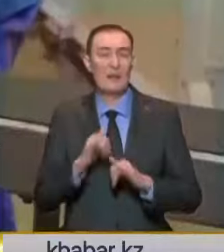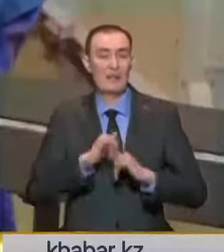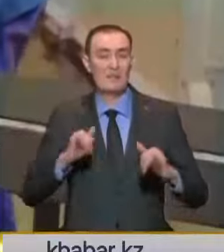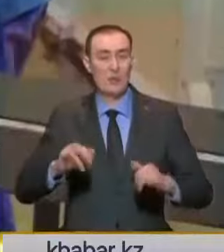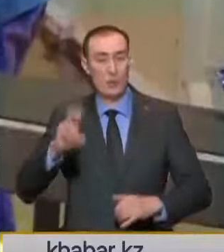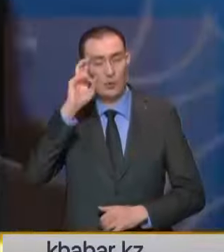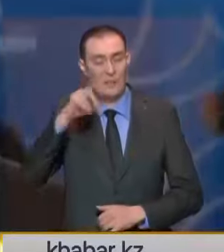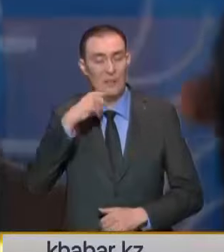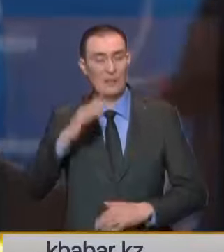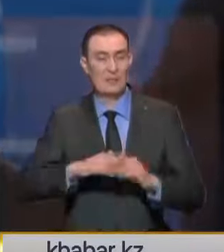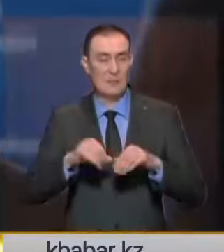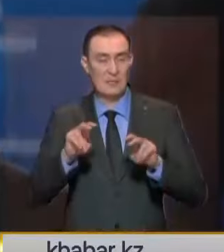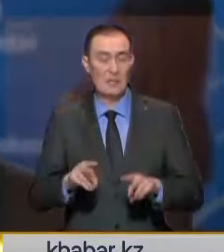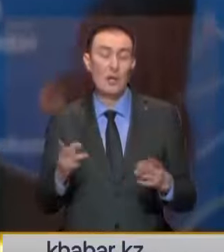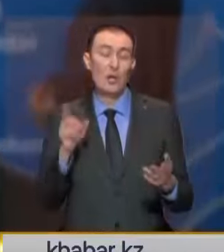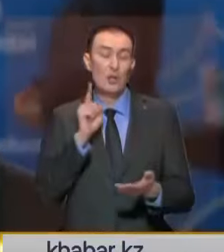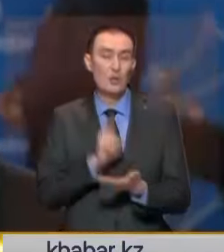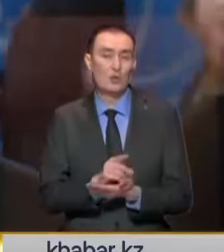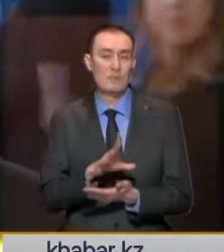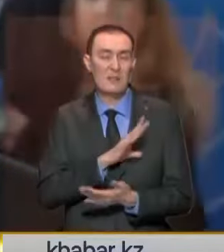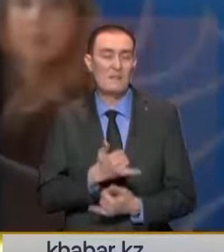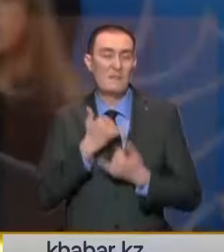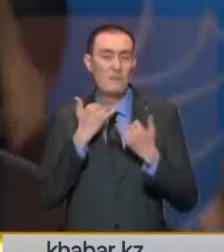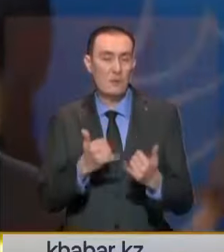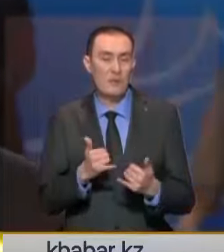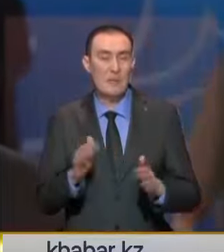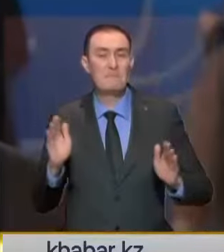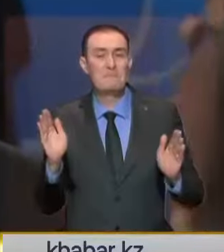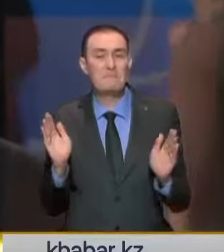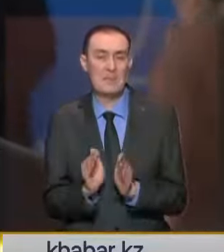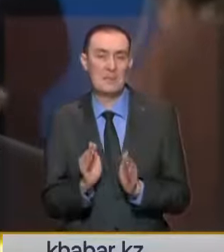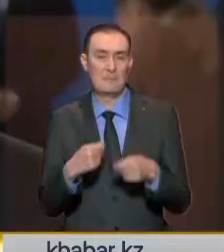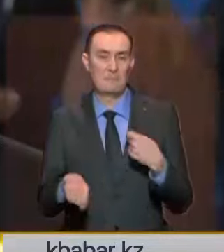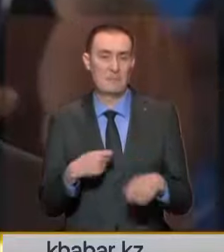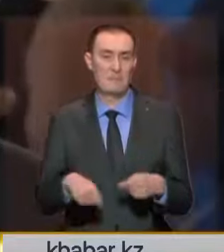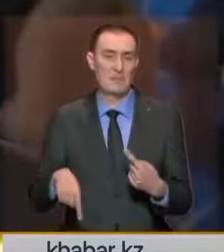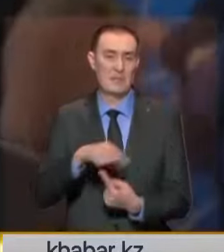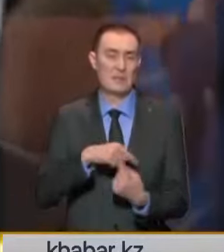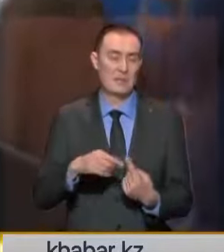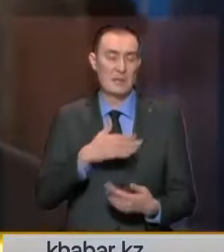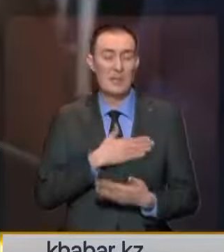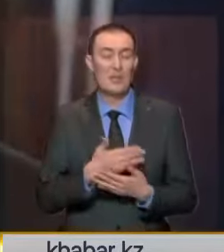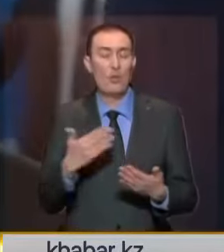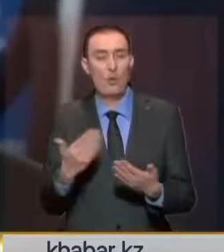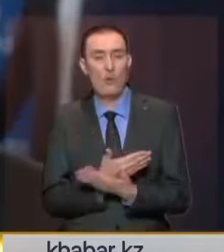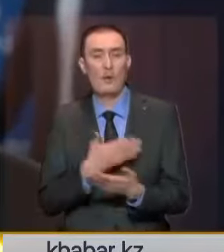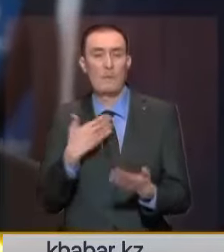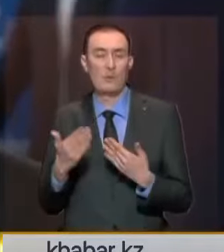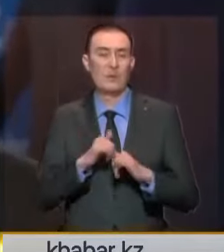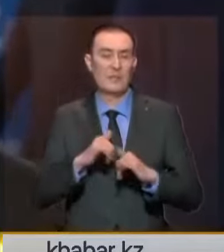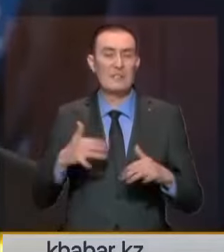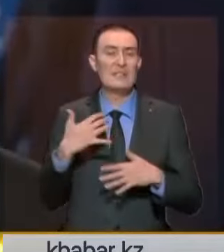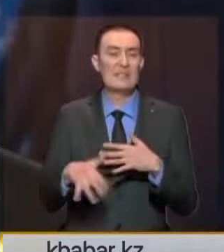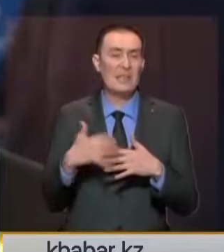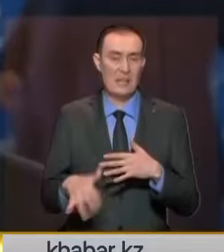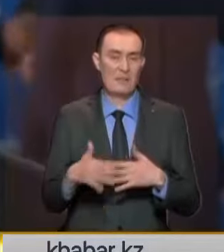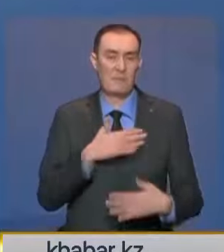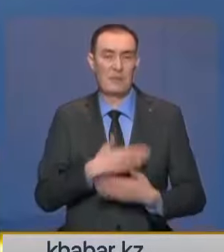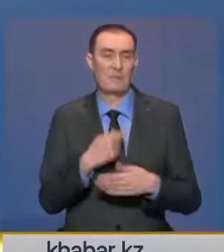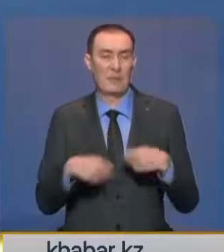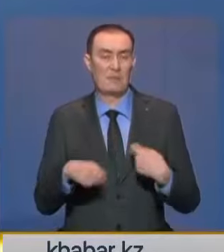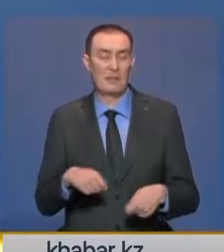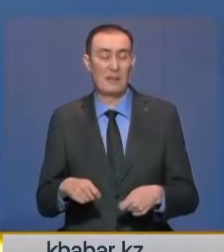развитие, отмечают эксперты. Мы считаем, должен быть фокус на микро и малый бизнес. И отдельно новые подходы к развитию среднего